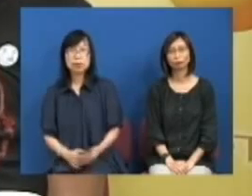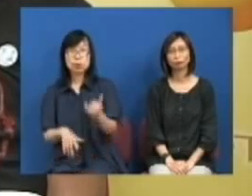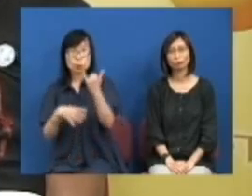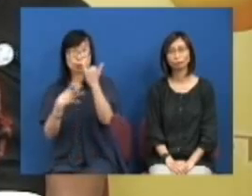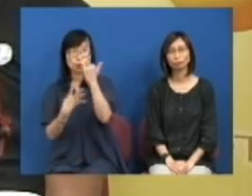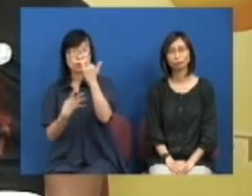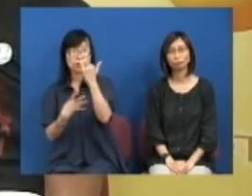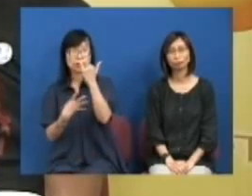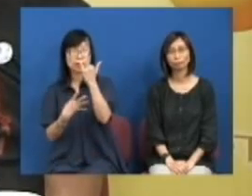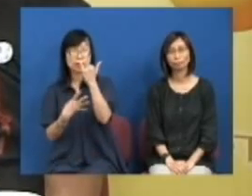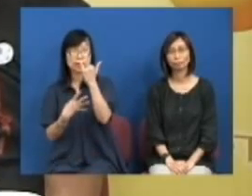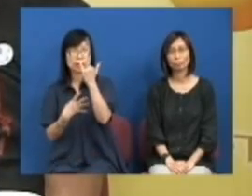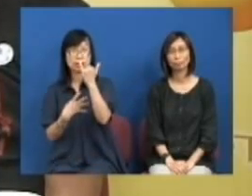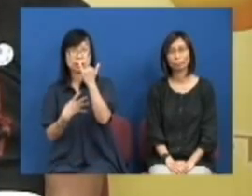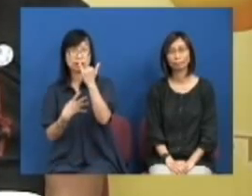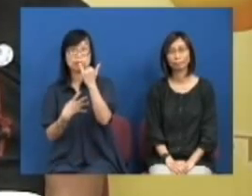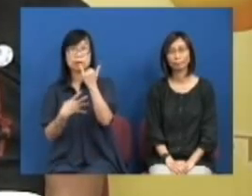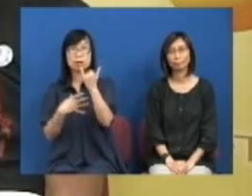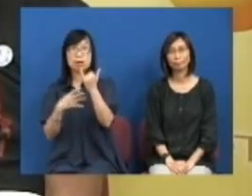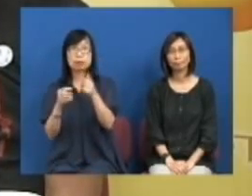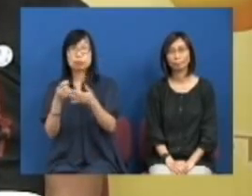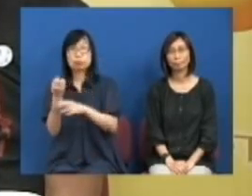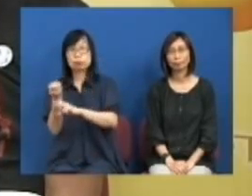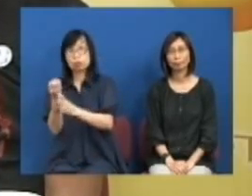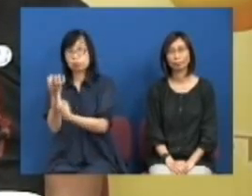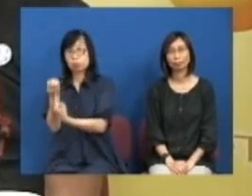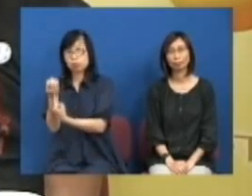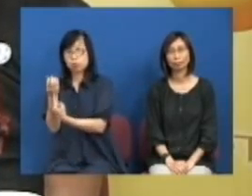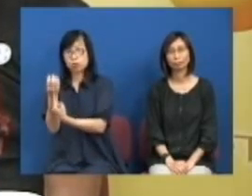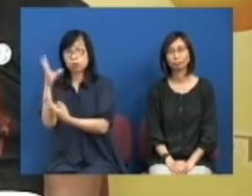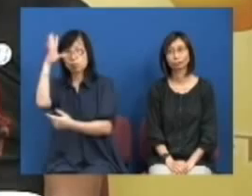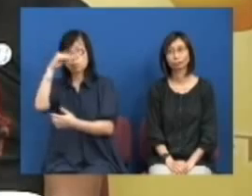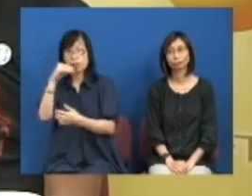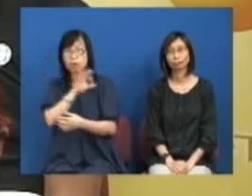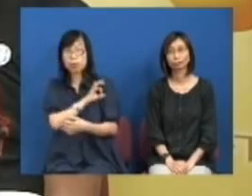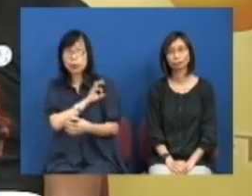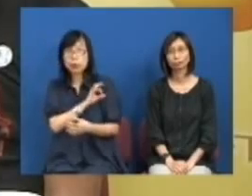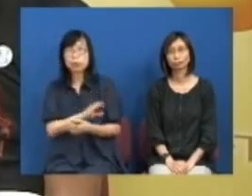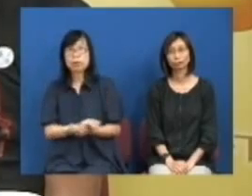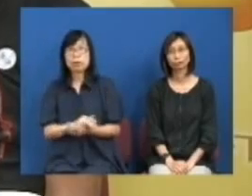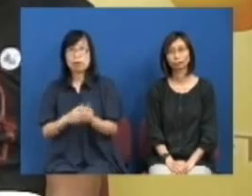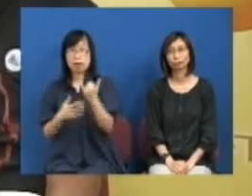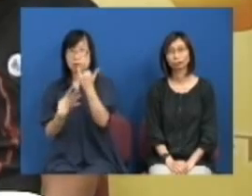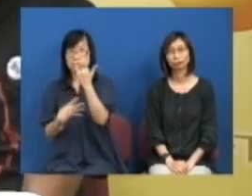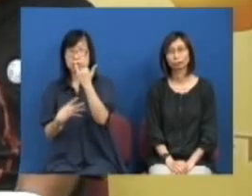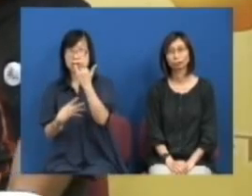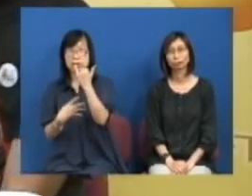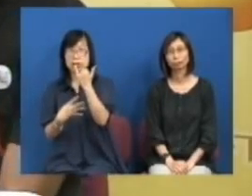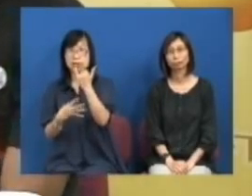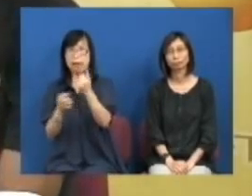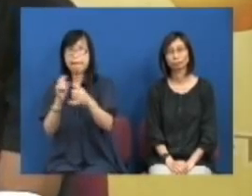號嘅燭光晚會固然係喺呢個六四呢件事未徹